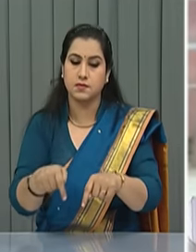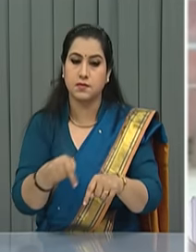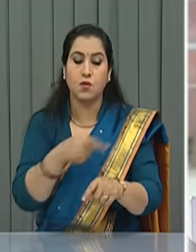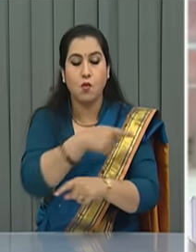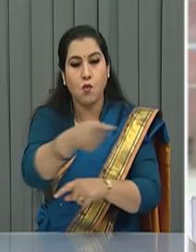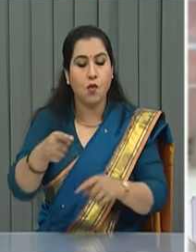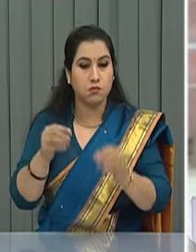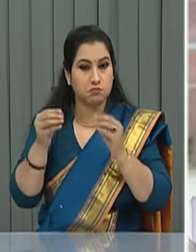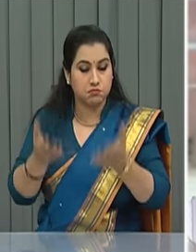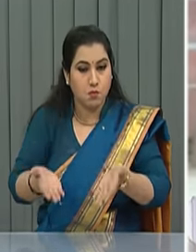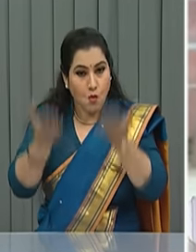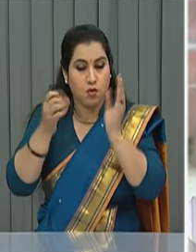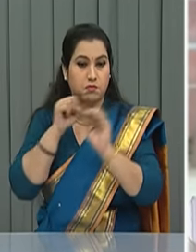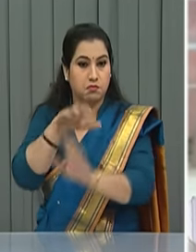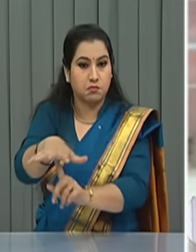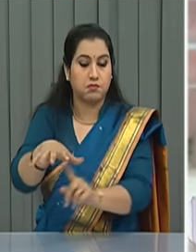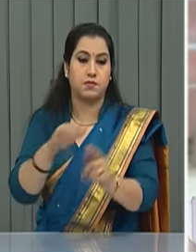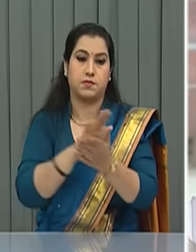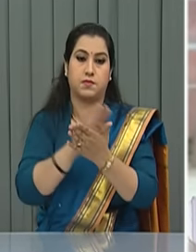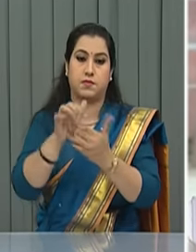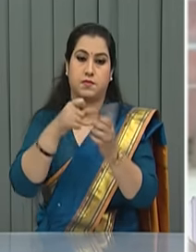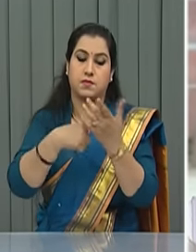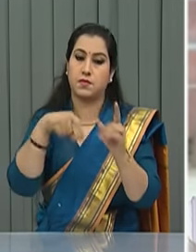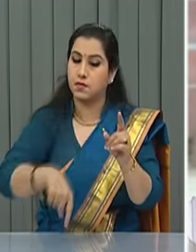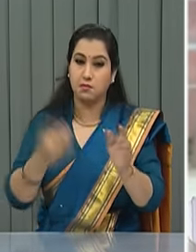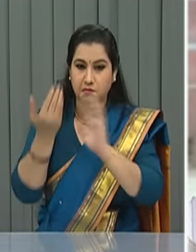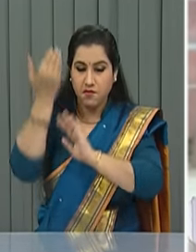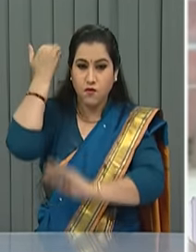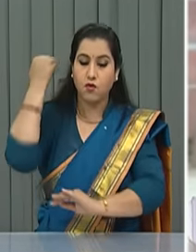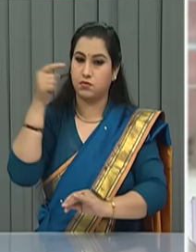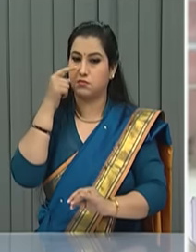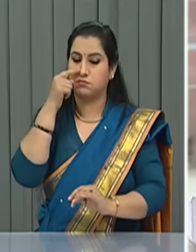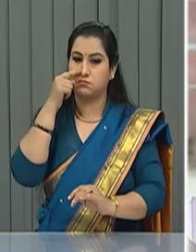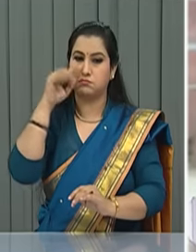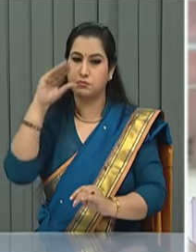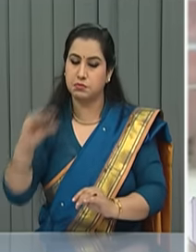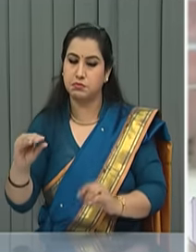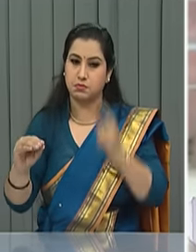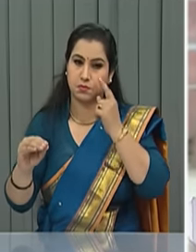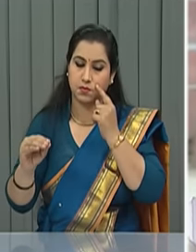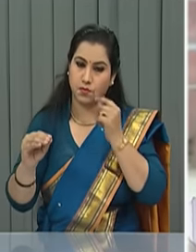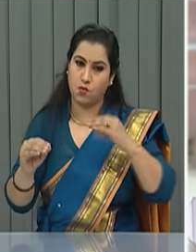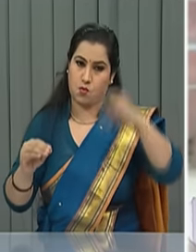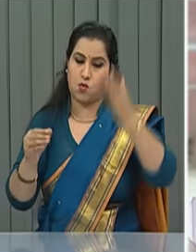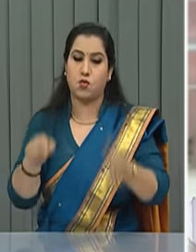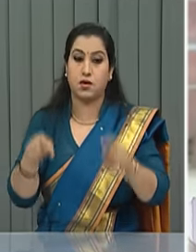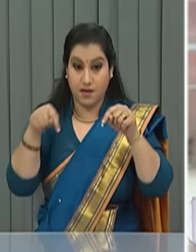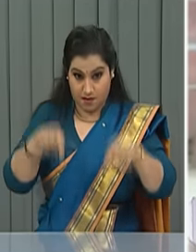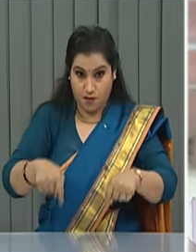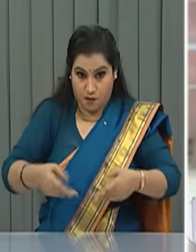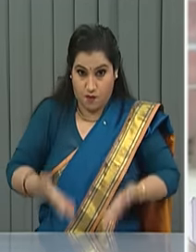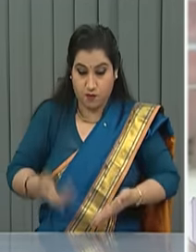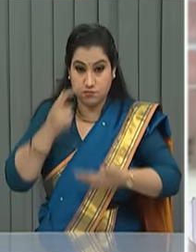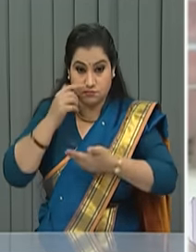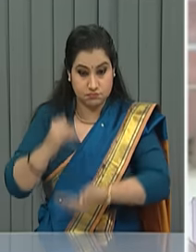सबसे ज्यादा असर पड़ा है। ये राज्य जेंडर रेशियो के मामले में काफी पीछे था, लेकिन अब लोग बेटियों